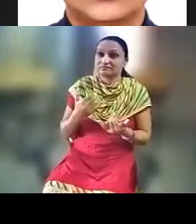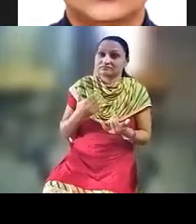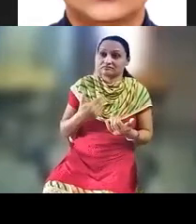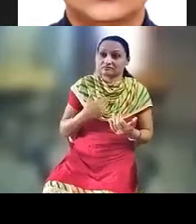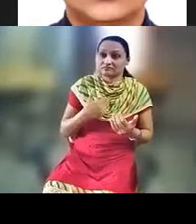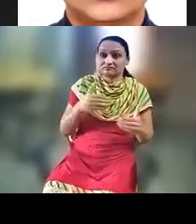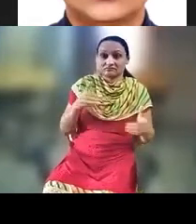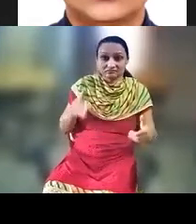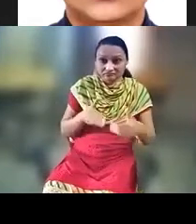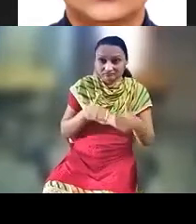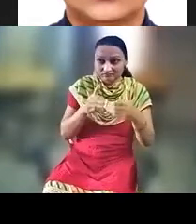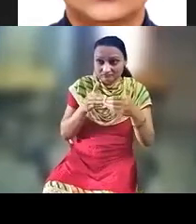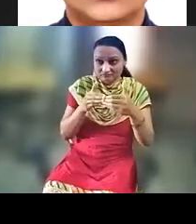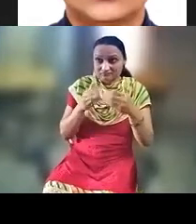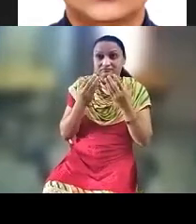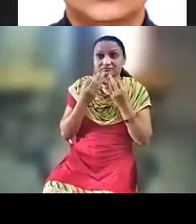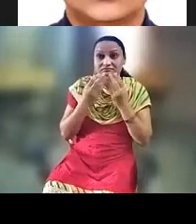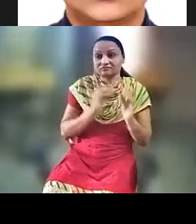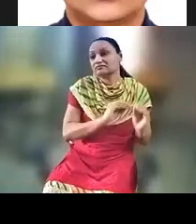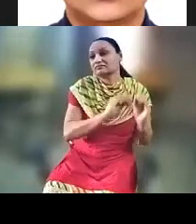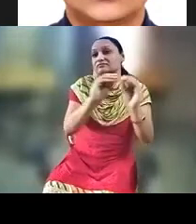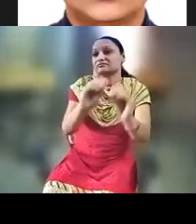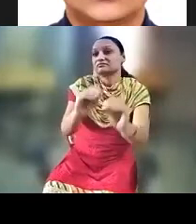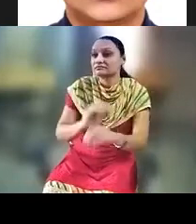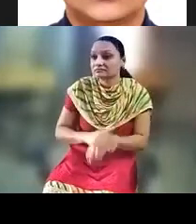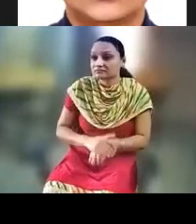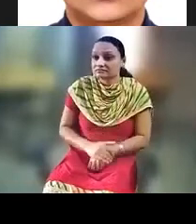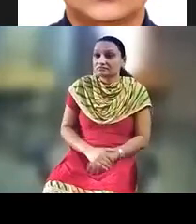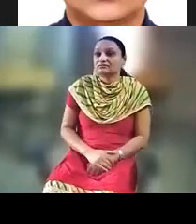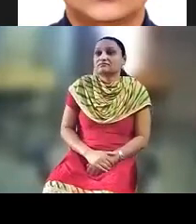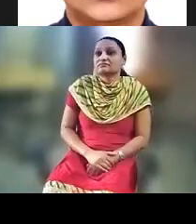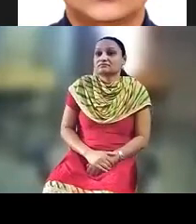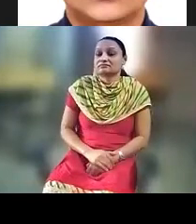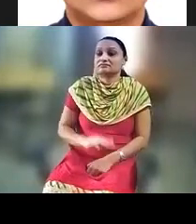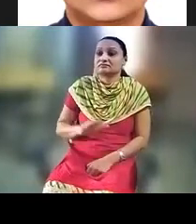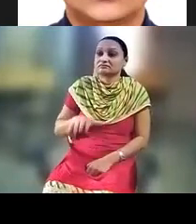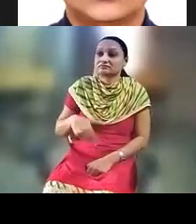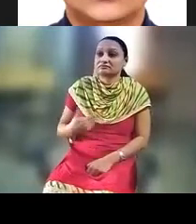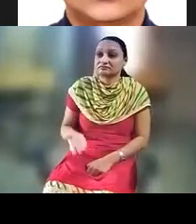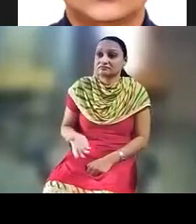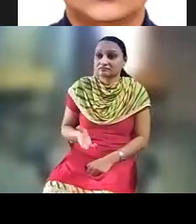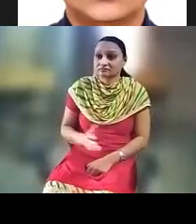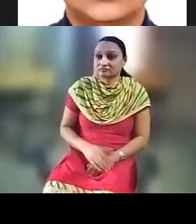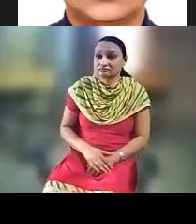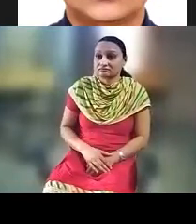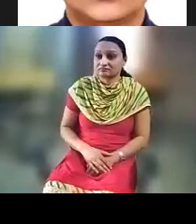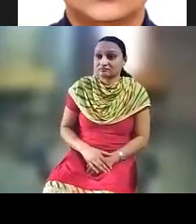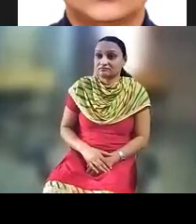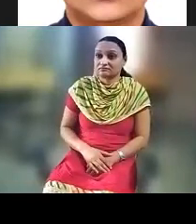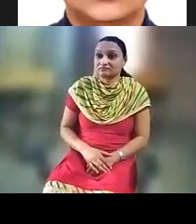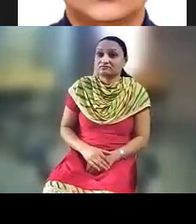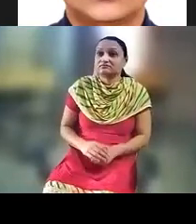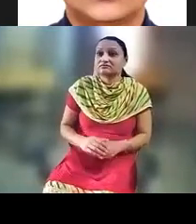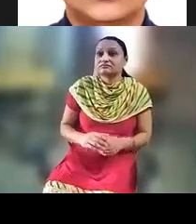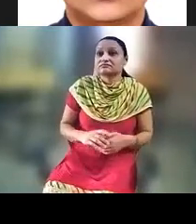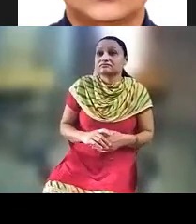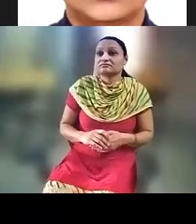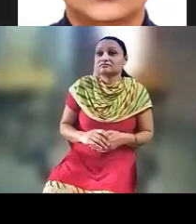स्कूल में उनको एनरोल किया गया है। देन 4th ग्रेडर्स नॉट प्रोफिशिएंट इन रीडिंग।